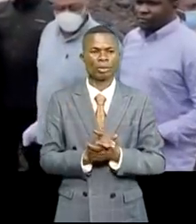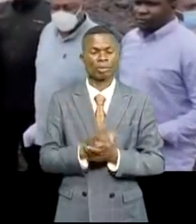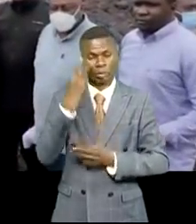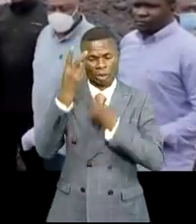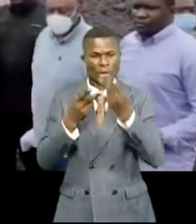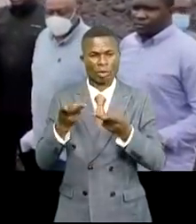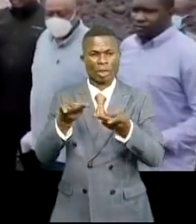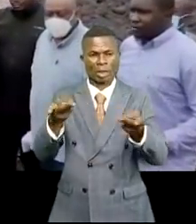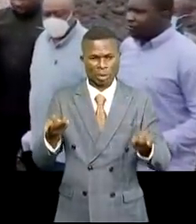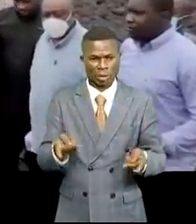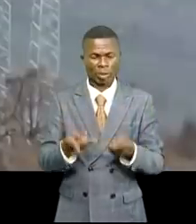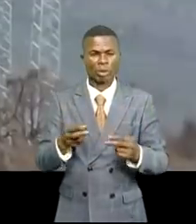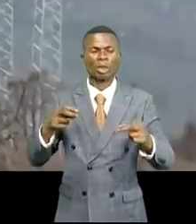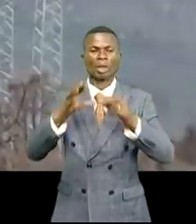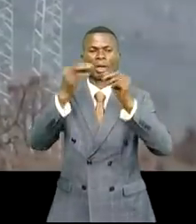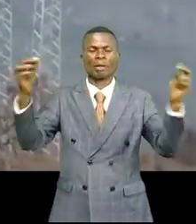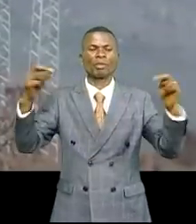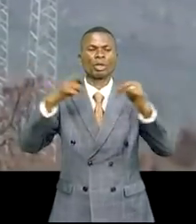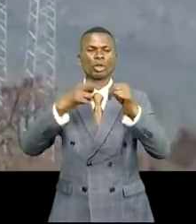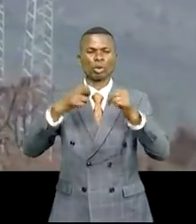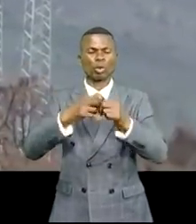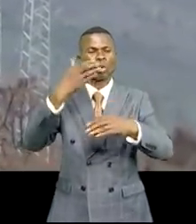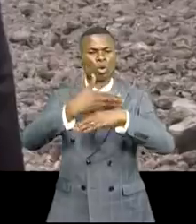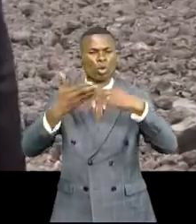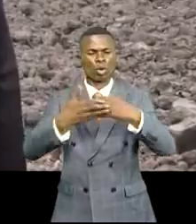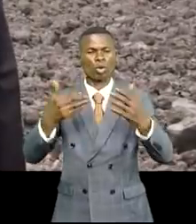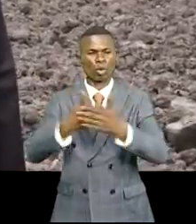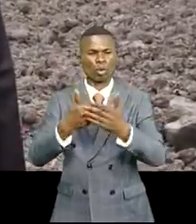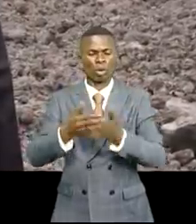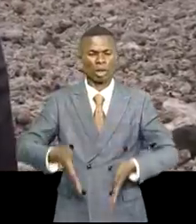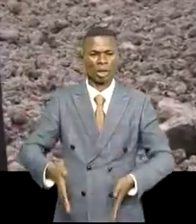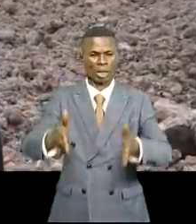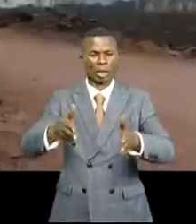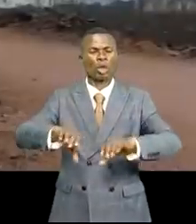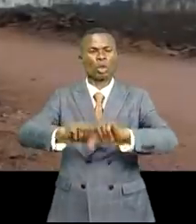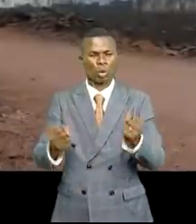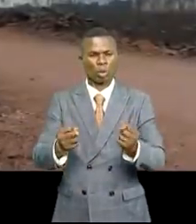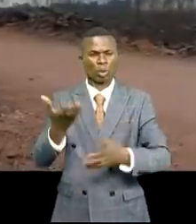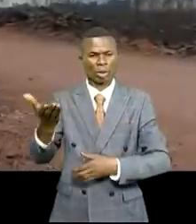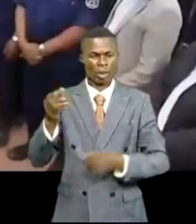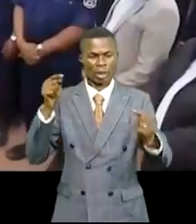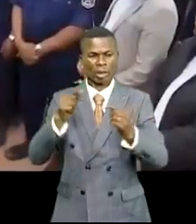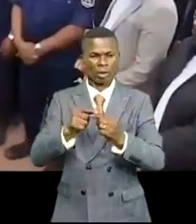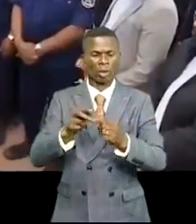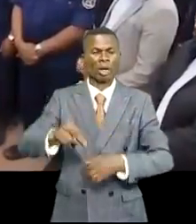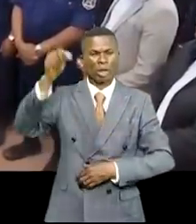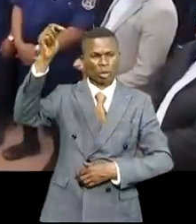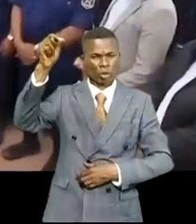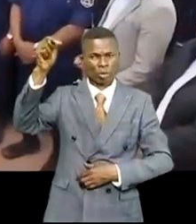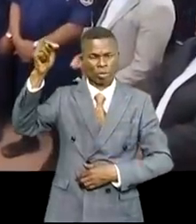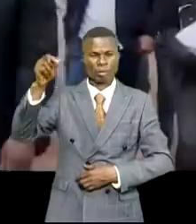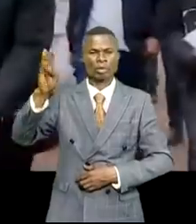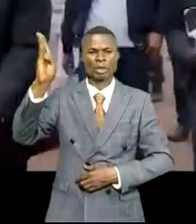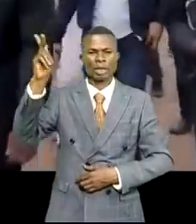visité les lignes électriques réhabilitées ainsi que la route qui a été refaite vers le Grand Nord au niveau de